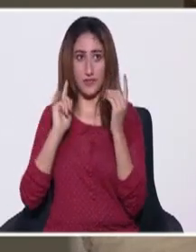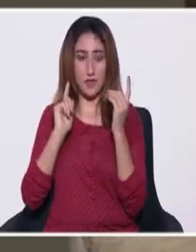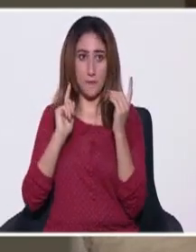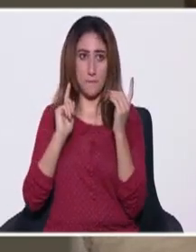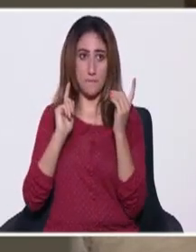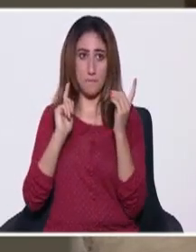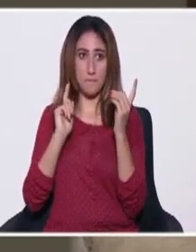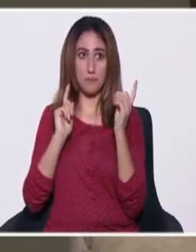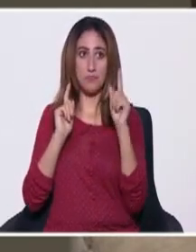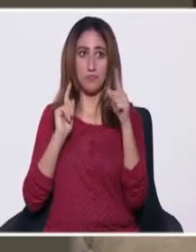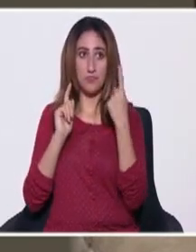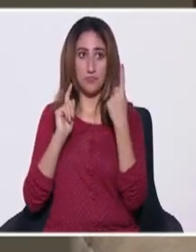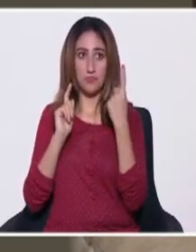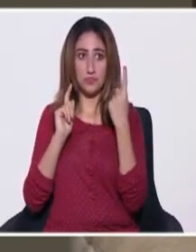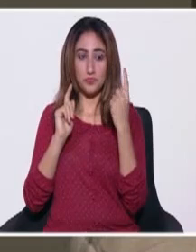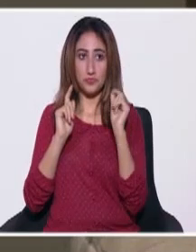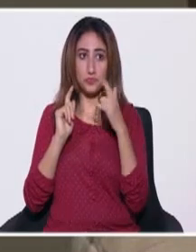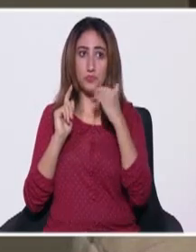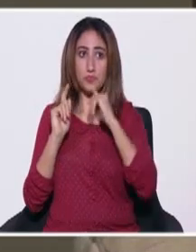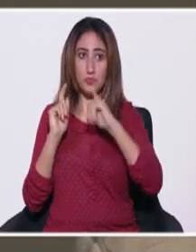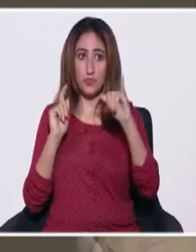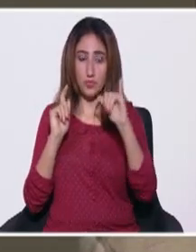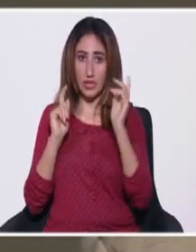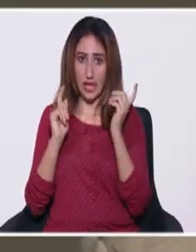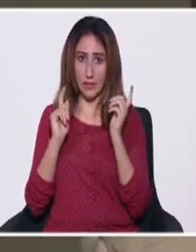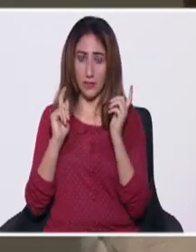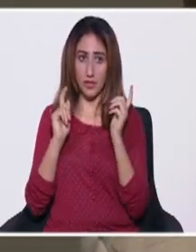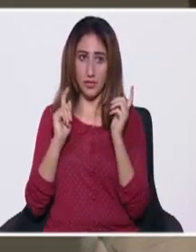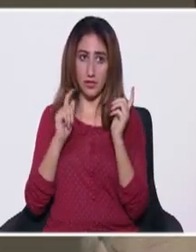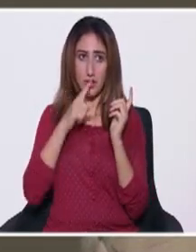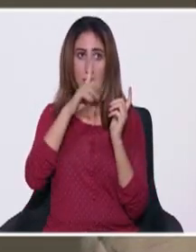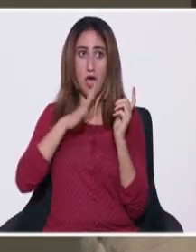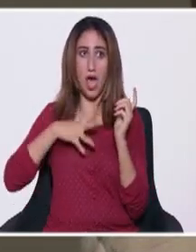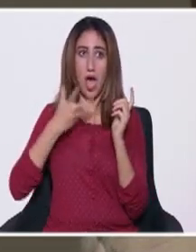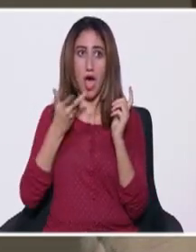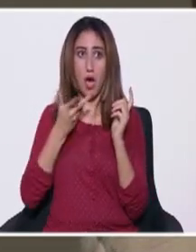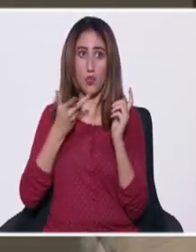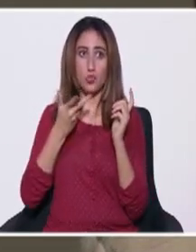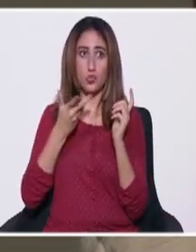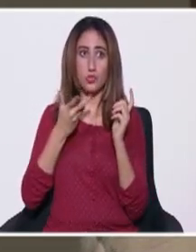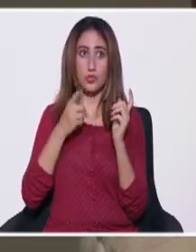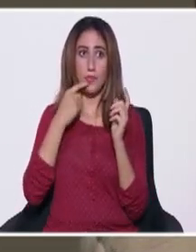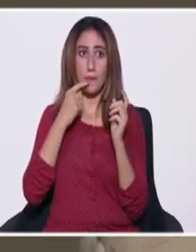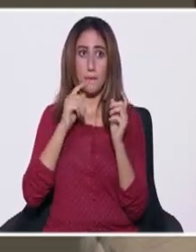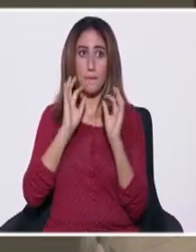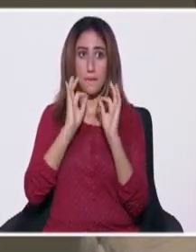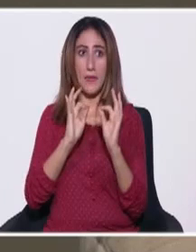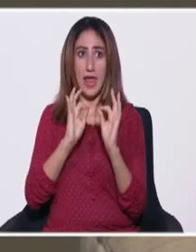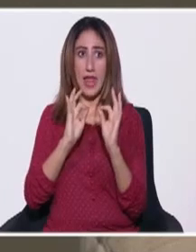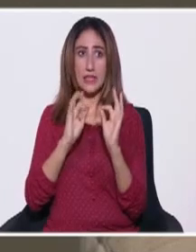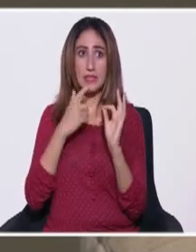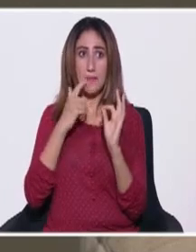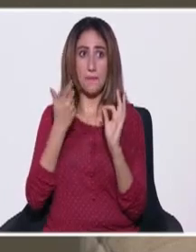يعني. وكان ابراهيم عيسى دايما يقول لي كده، يقول لي يا رضا انت عاوز الاصنام تكسر الاصنام،